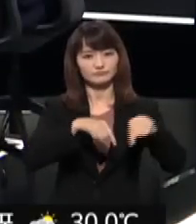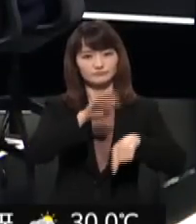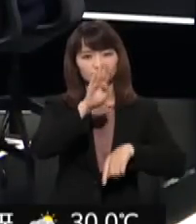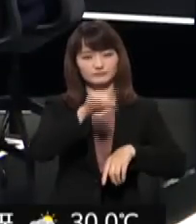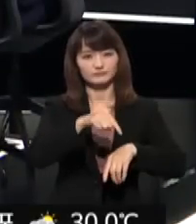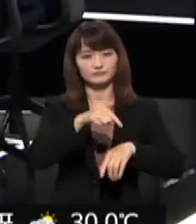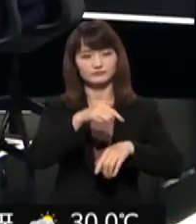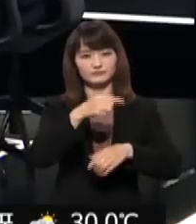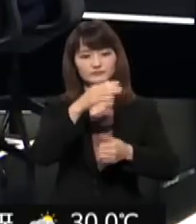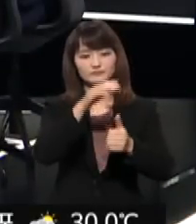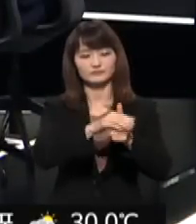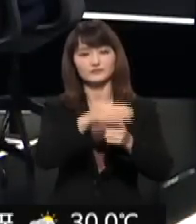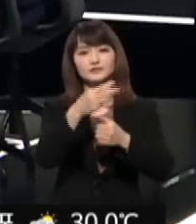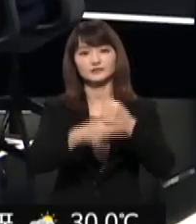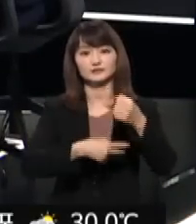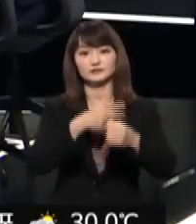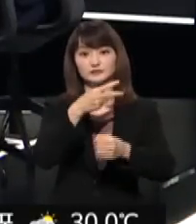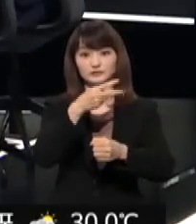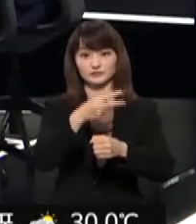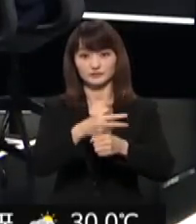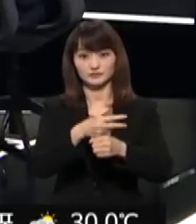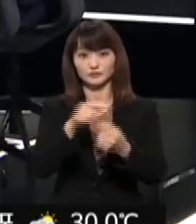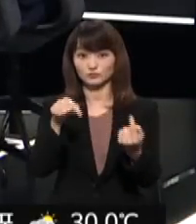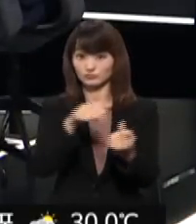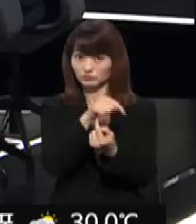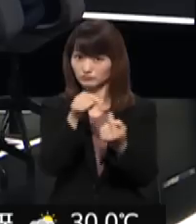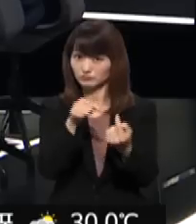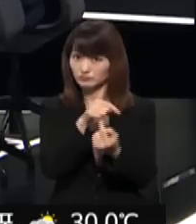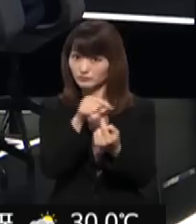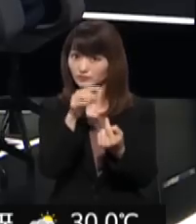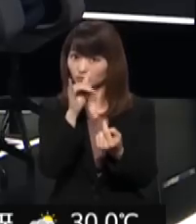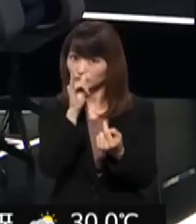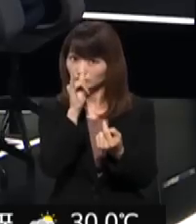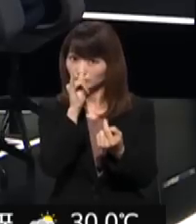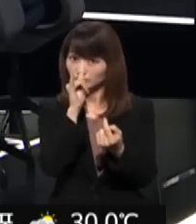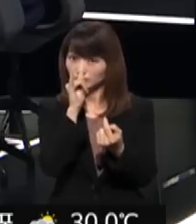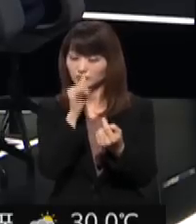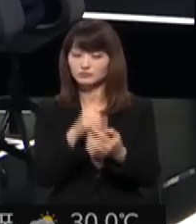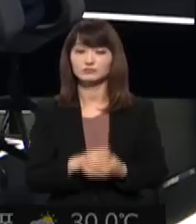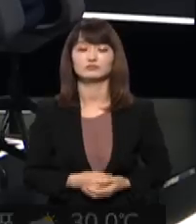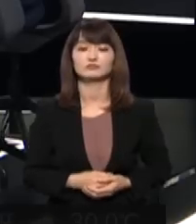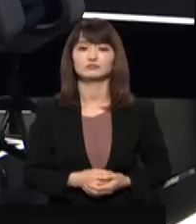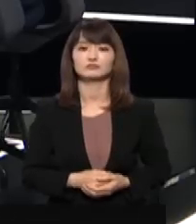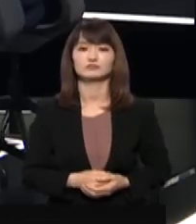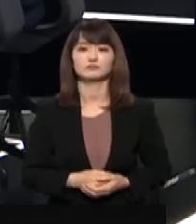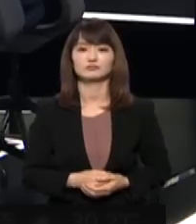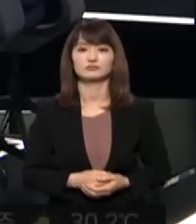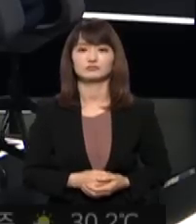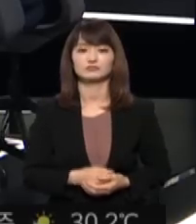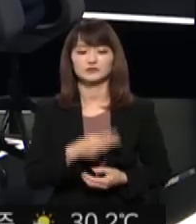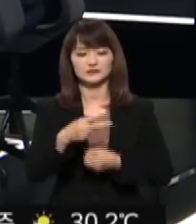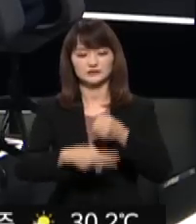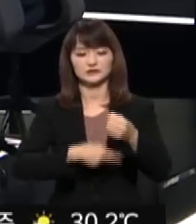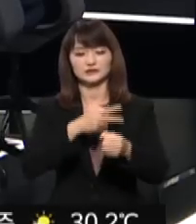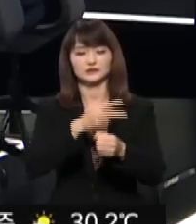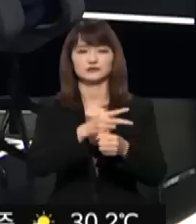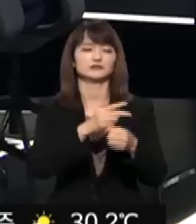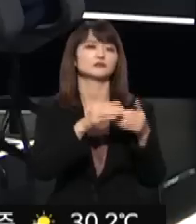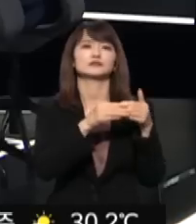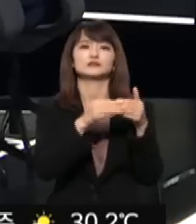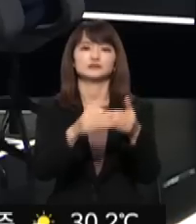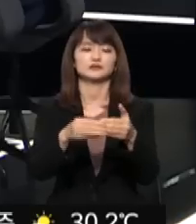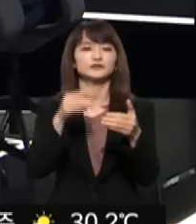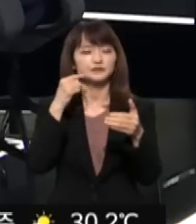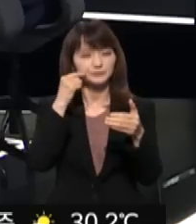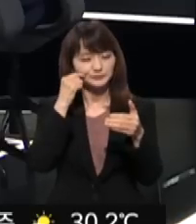2년을 보통 가는데 2년을 버틸 수 있겠냐 그 뒤에 설명이 약간 나오는데 내용은 이렇습니다 못할 거기 때문에 인연을 못 갈